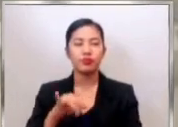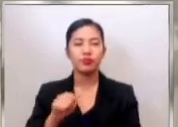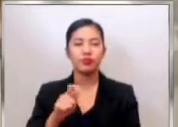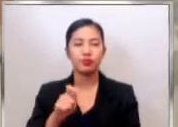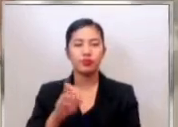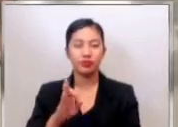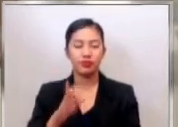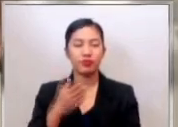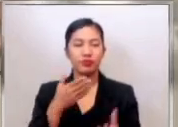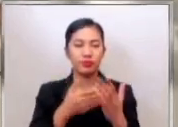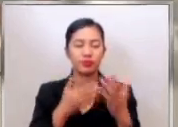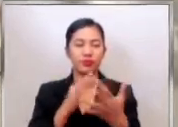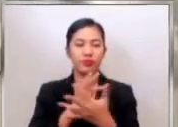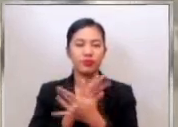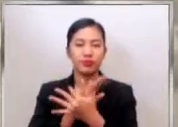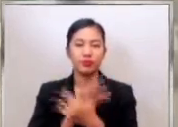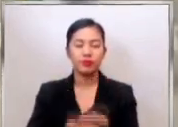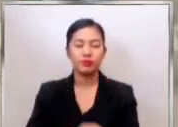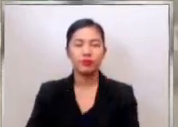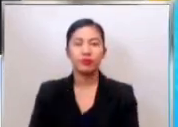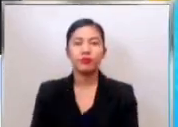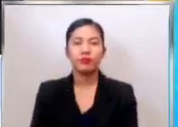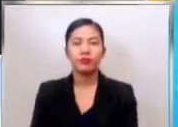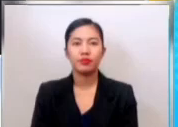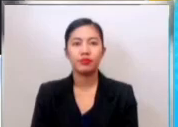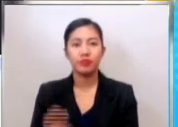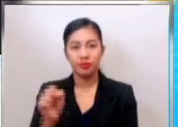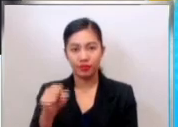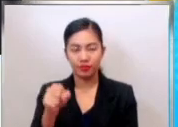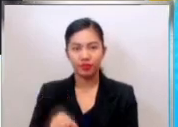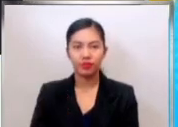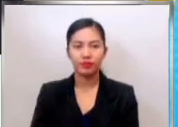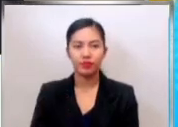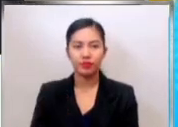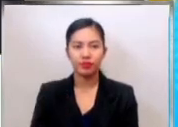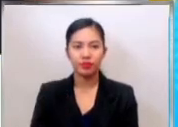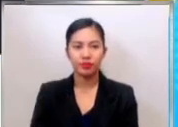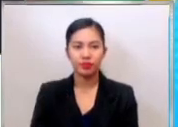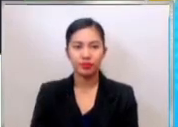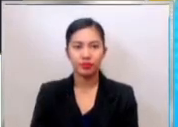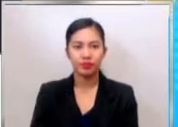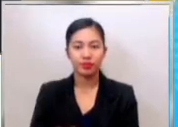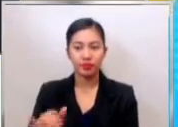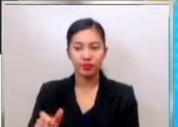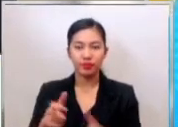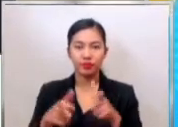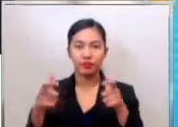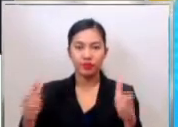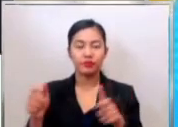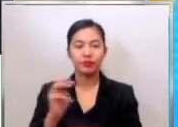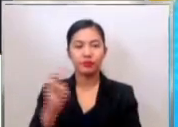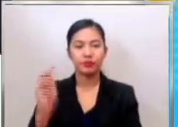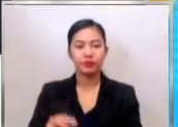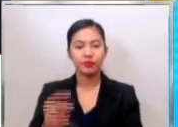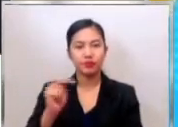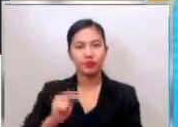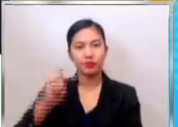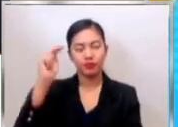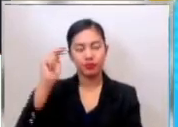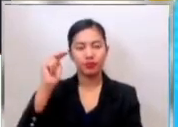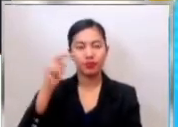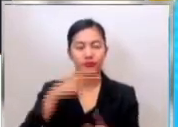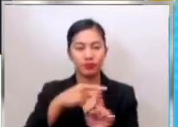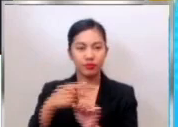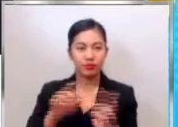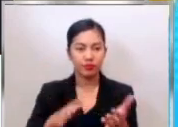sa COVID-19, Connie. Yes, Ian, sa laki ho ng itong Manila North Cemetery nga, namomonitor ba, miski yung ngayon pa